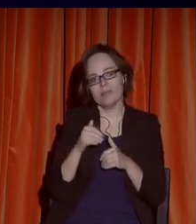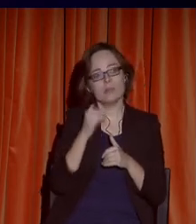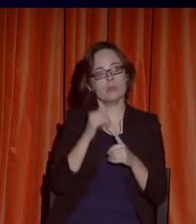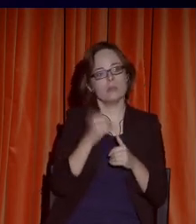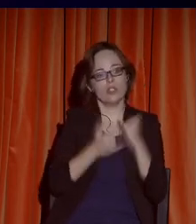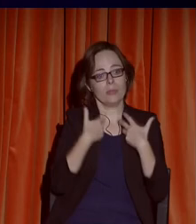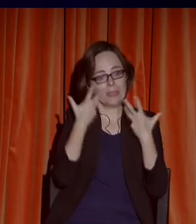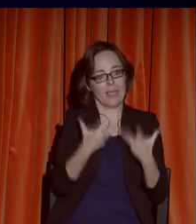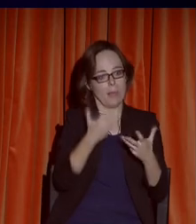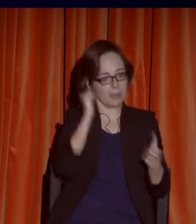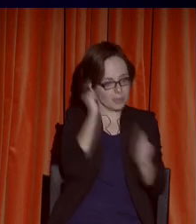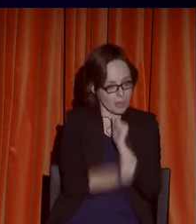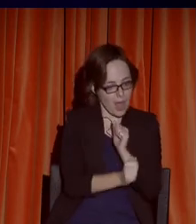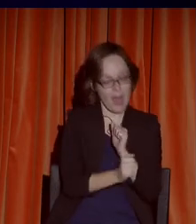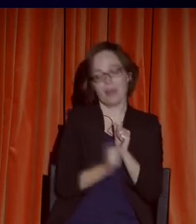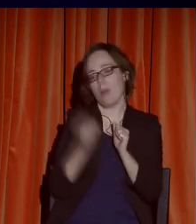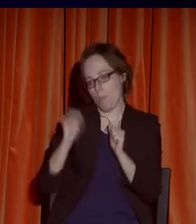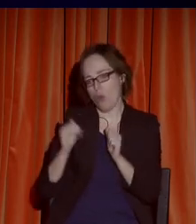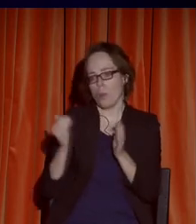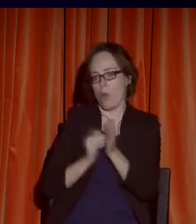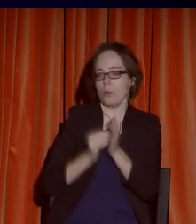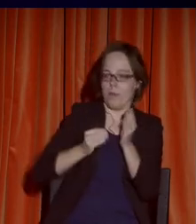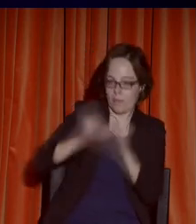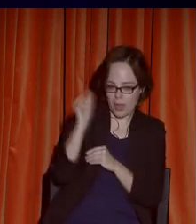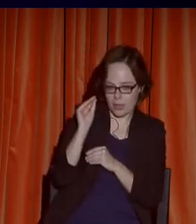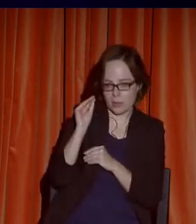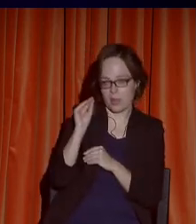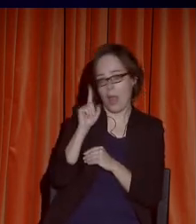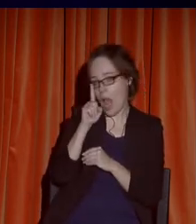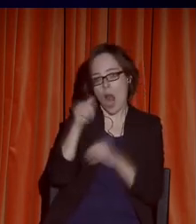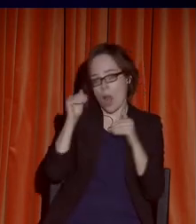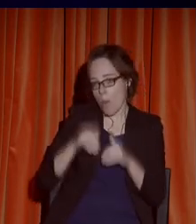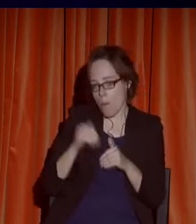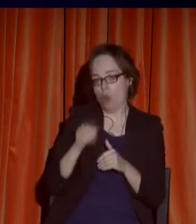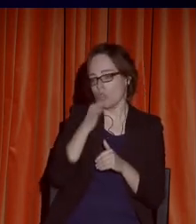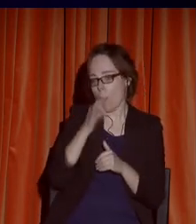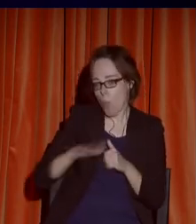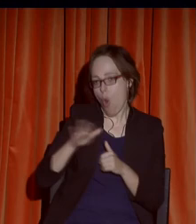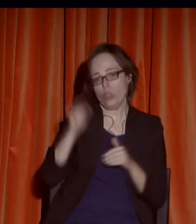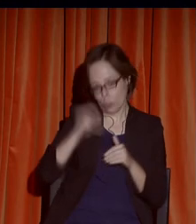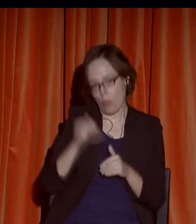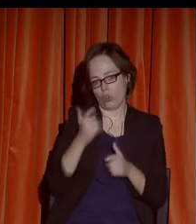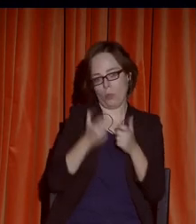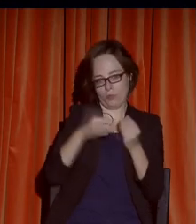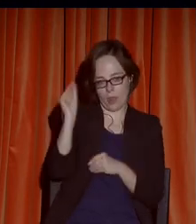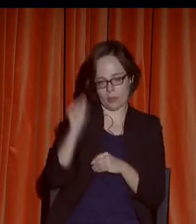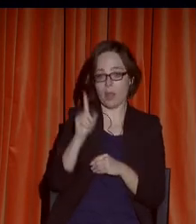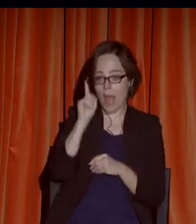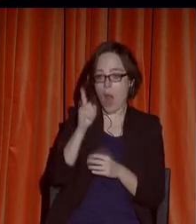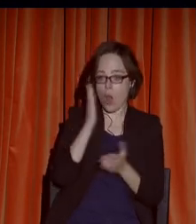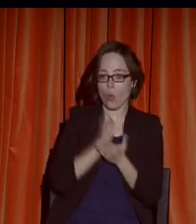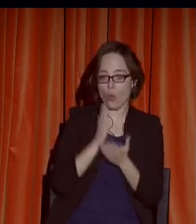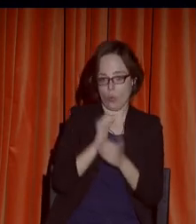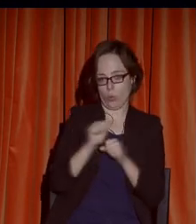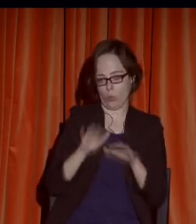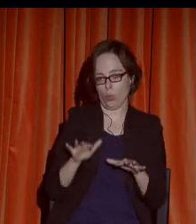zmiany, które są potrzebne. To być może jeszcze nie jest wszystko, na co nas młodych stać, ale to jest już